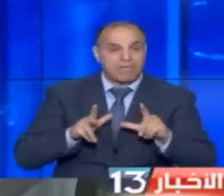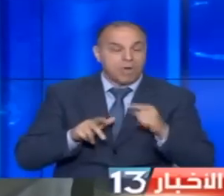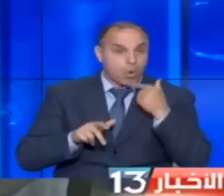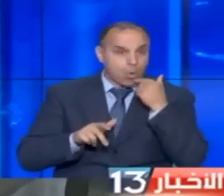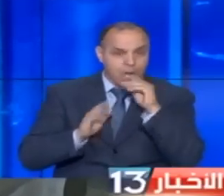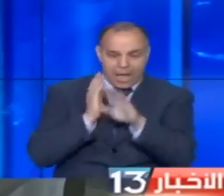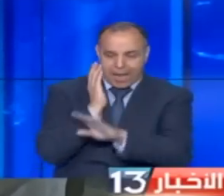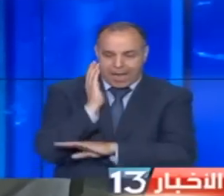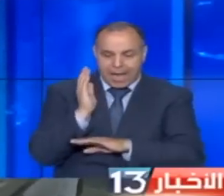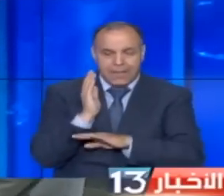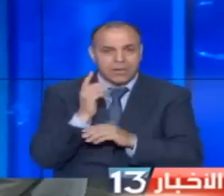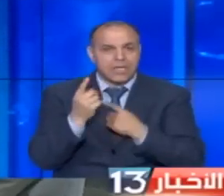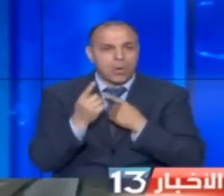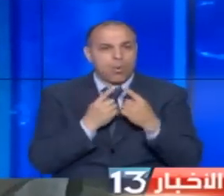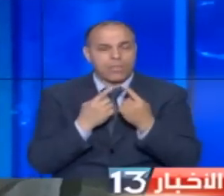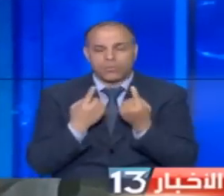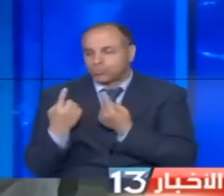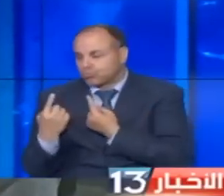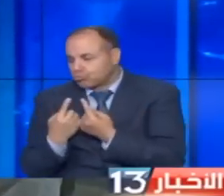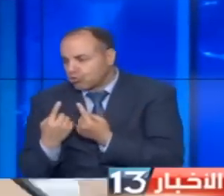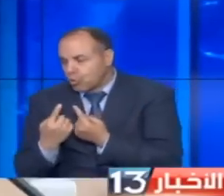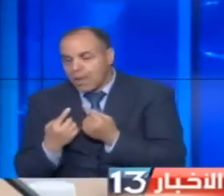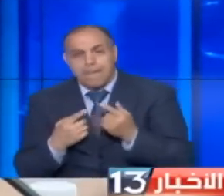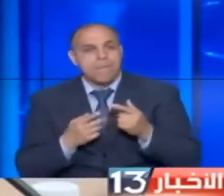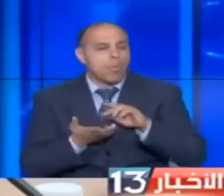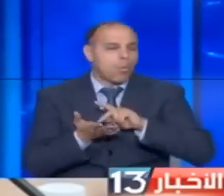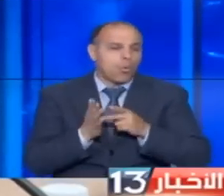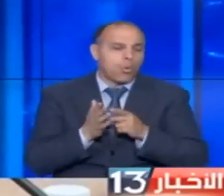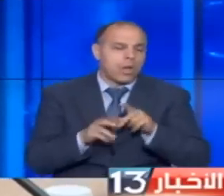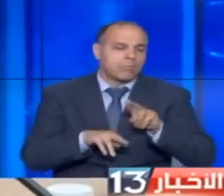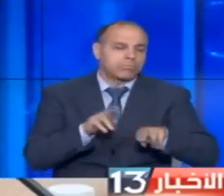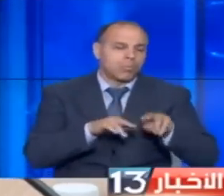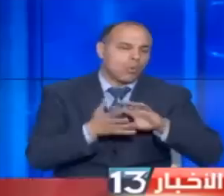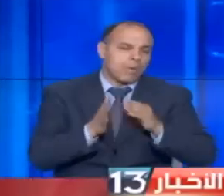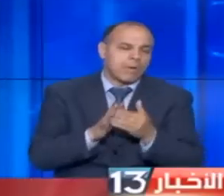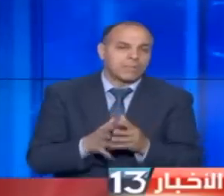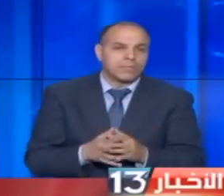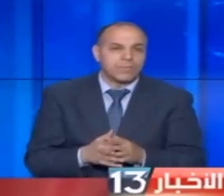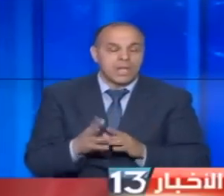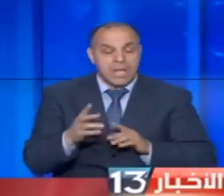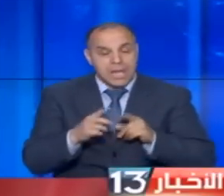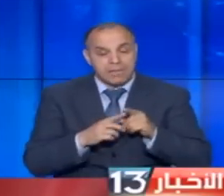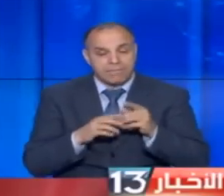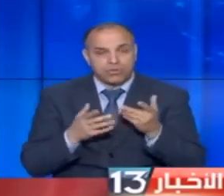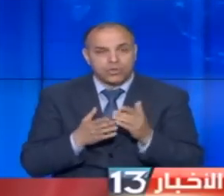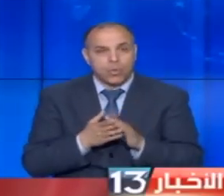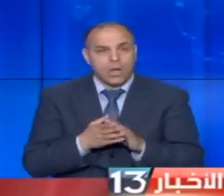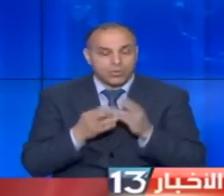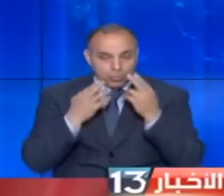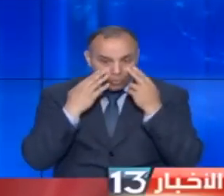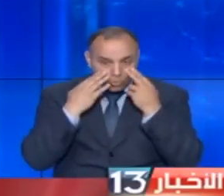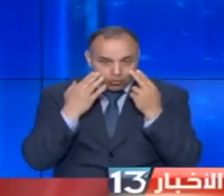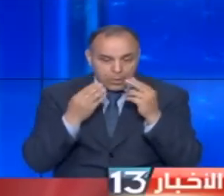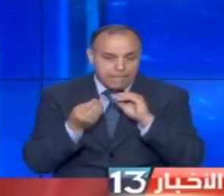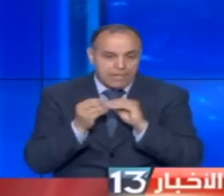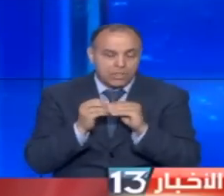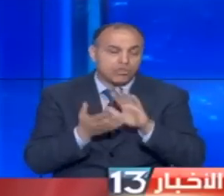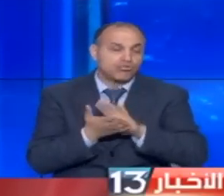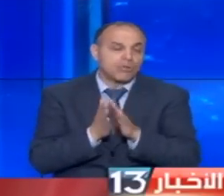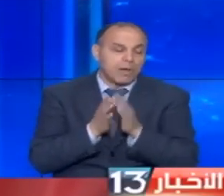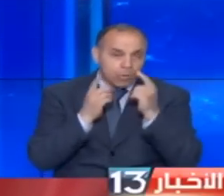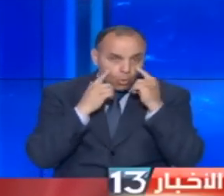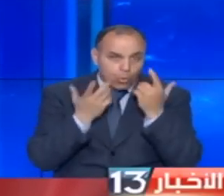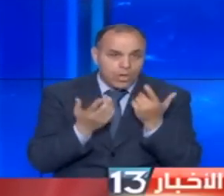قاعده للحوار والتشاور بين مختلف هذه المكونات للغايه هو استطلاع ورصد مشغل الجمعيات